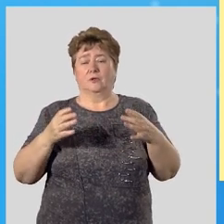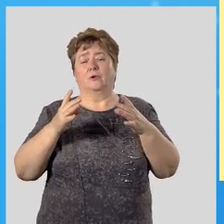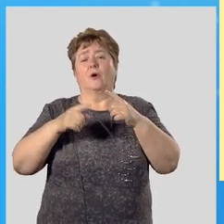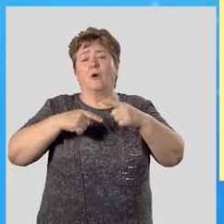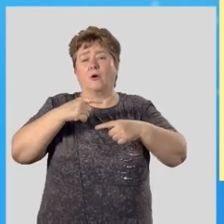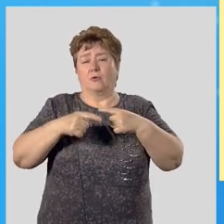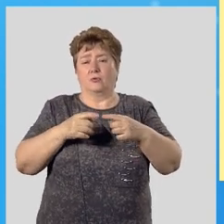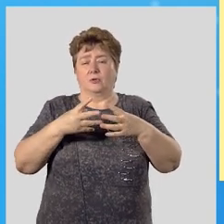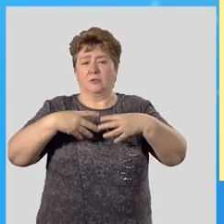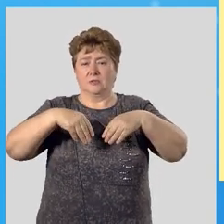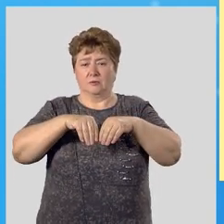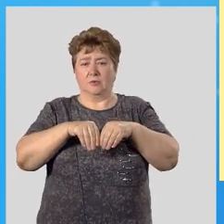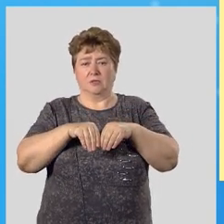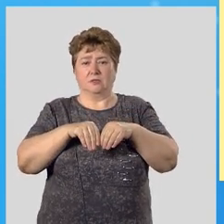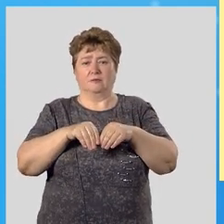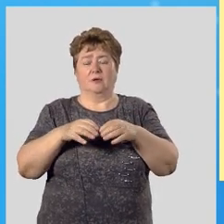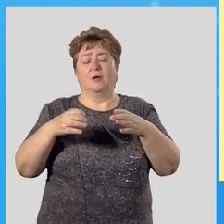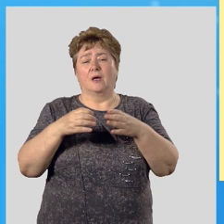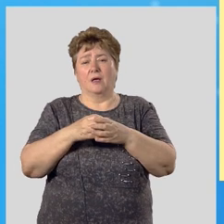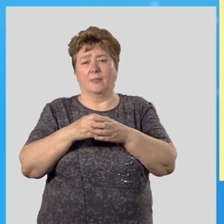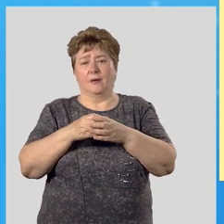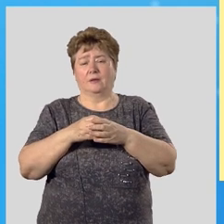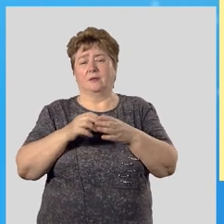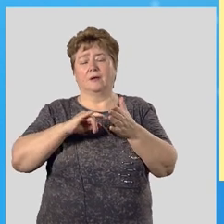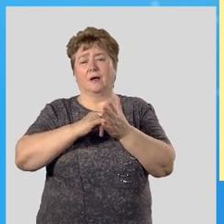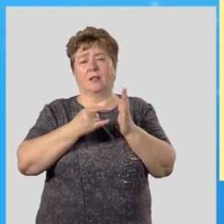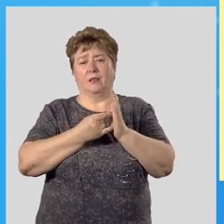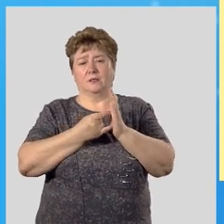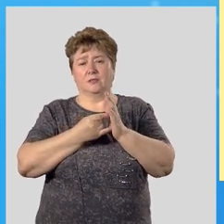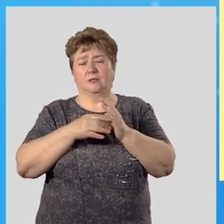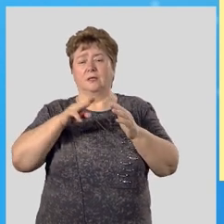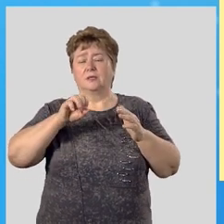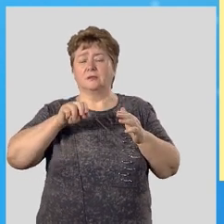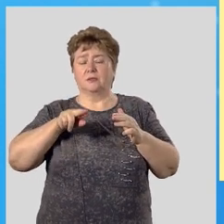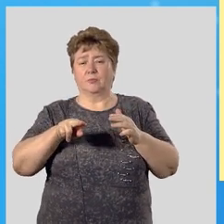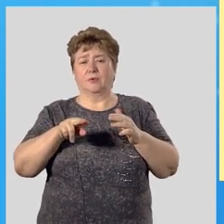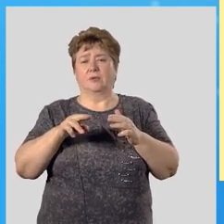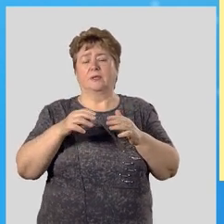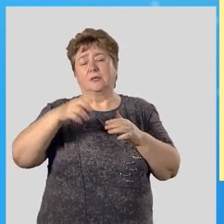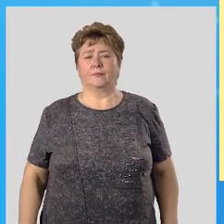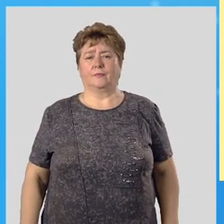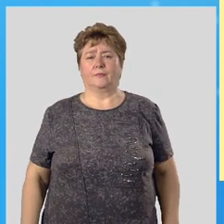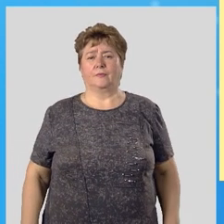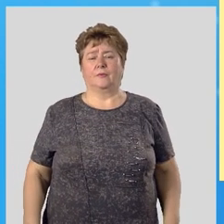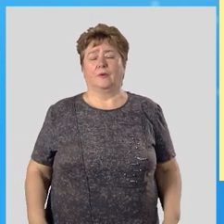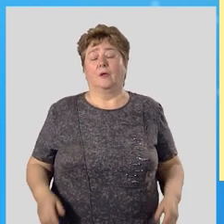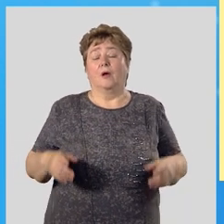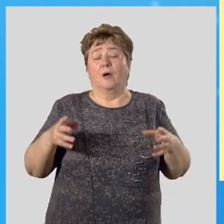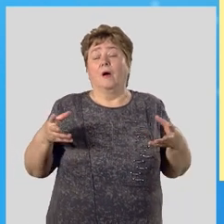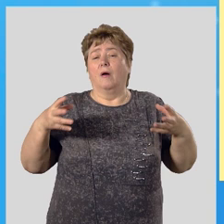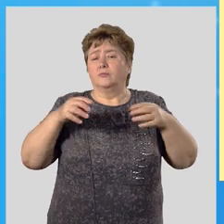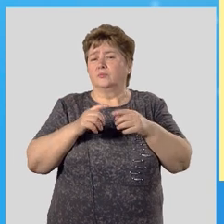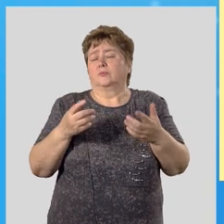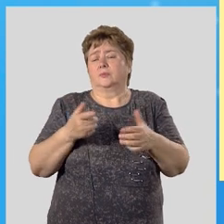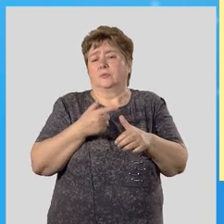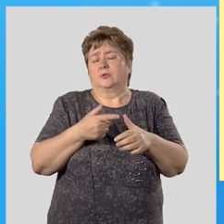род, семейство, отряд, класс, тип, царство. В чем же